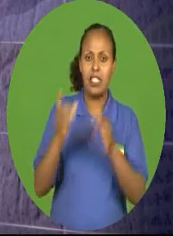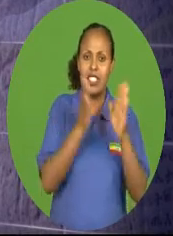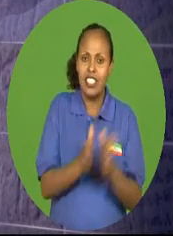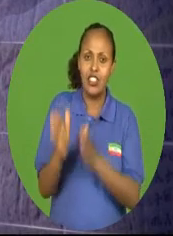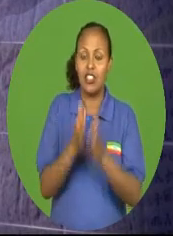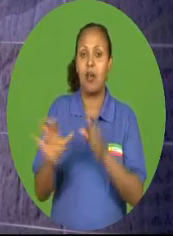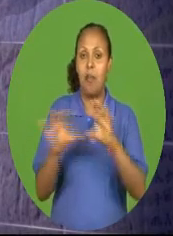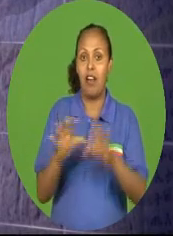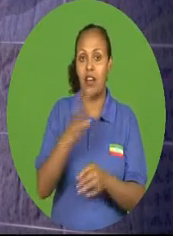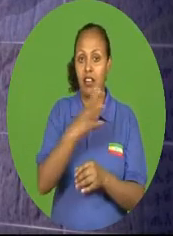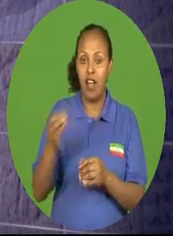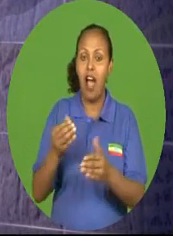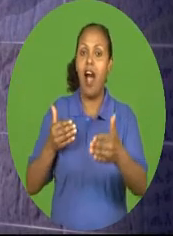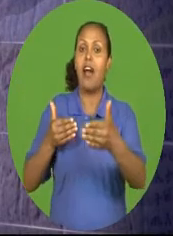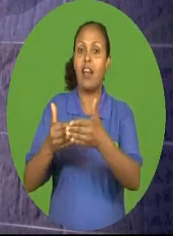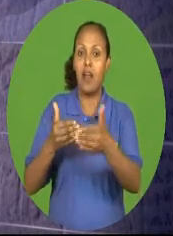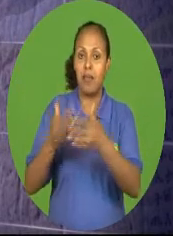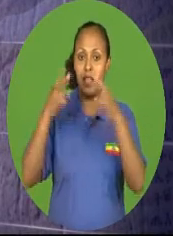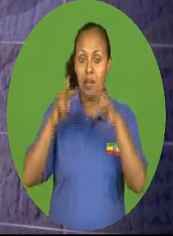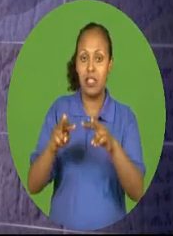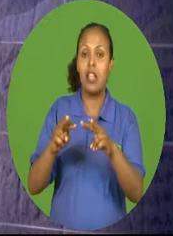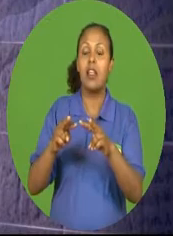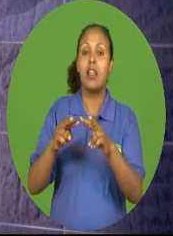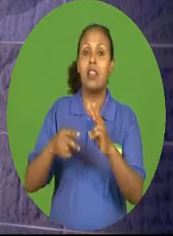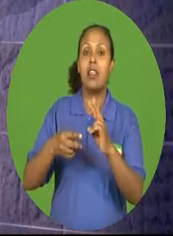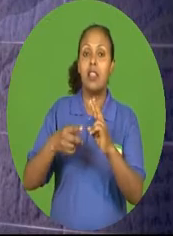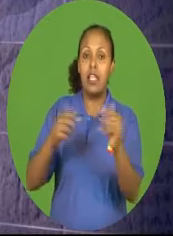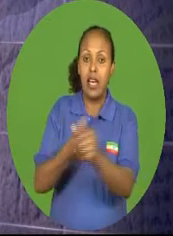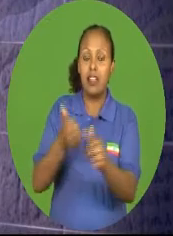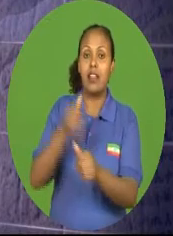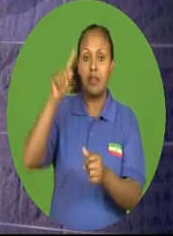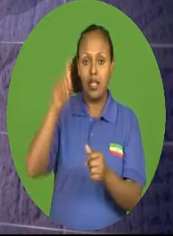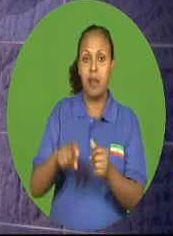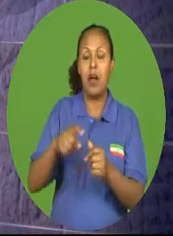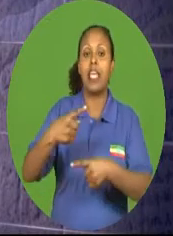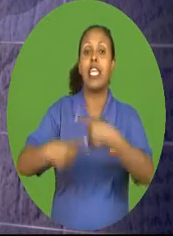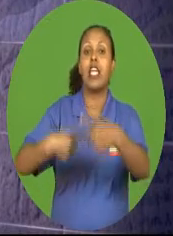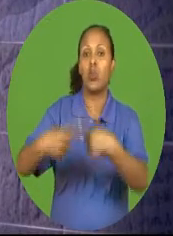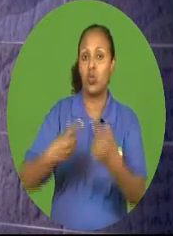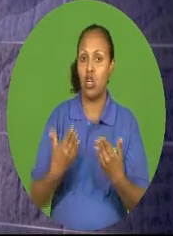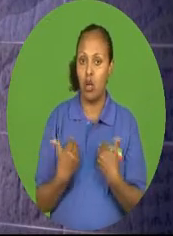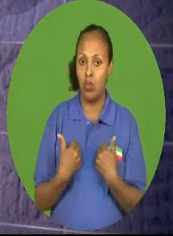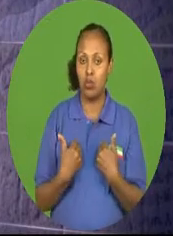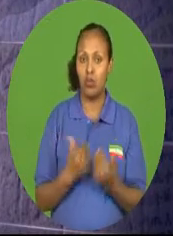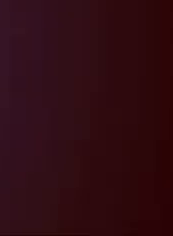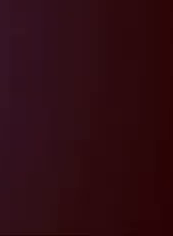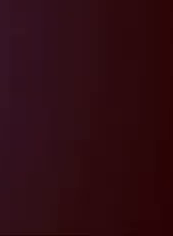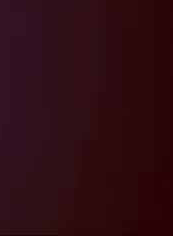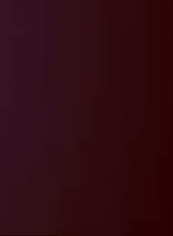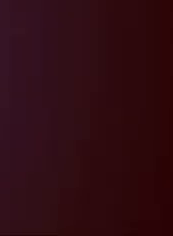በመጀመሪያ ተገቢ ዝግጅት ማድረግና አቀራረብንም በተመለከተ ልንከተላቸው የሚገቡ ሂደቶች